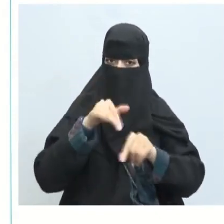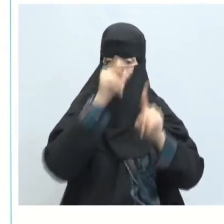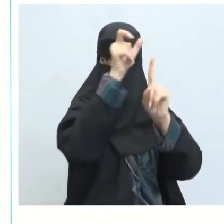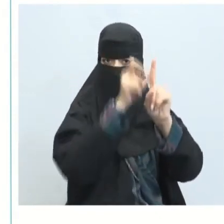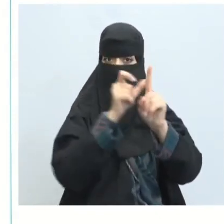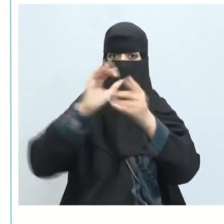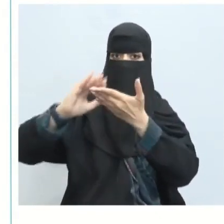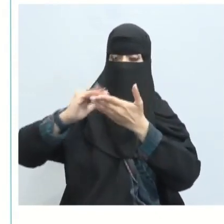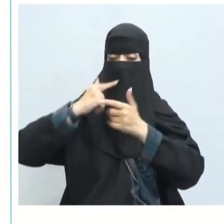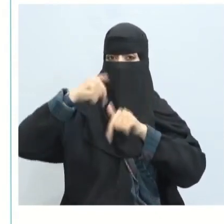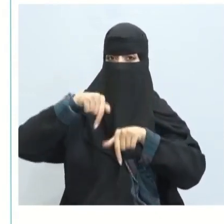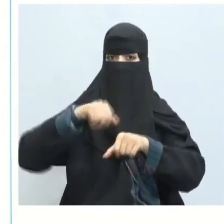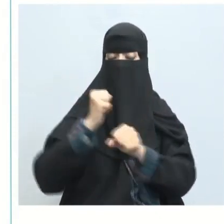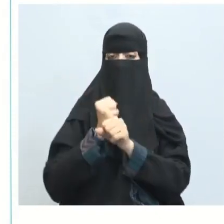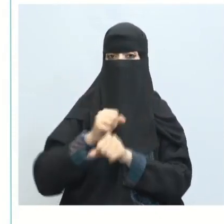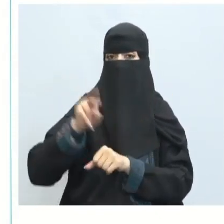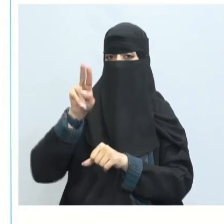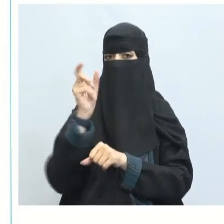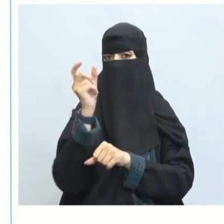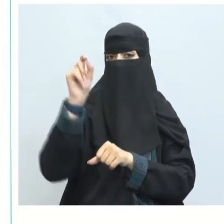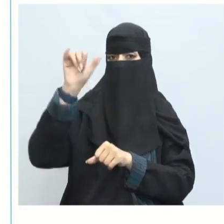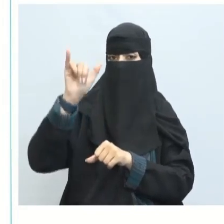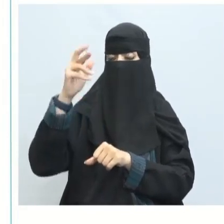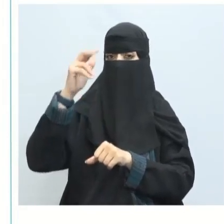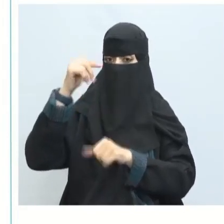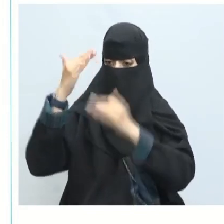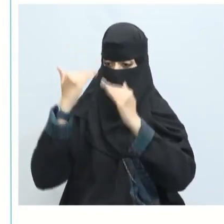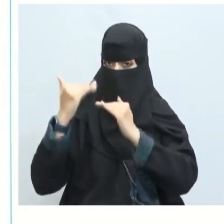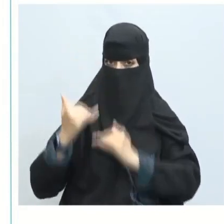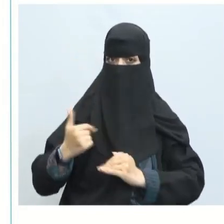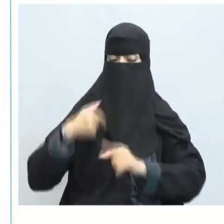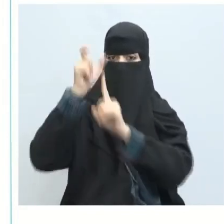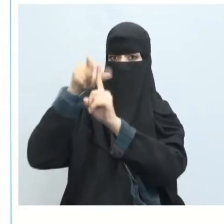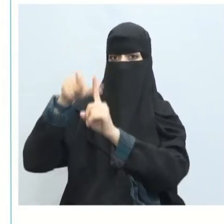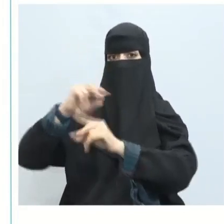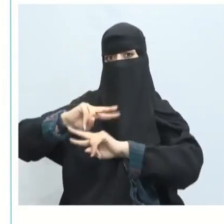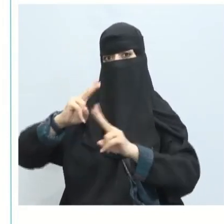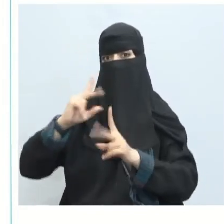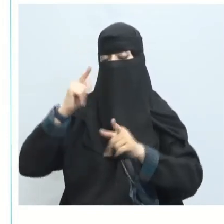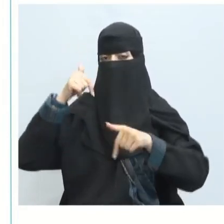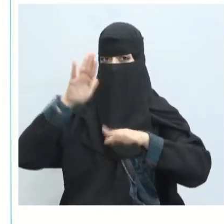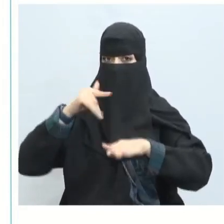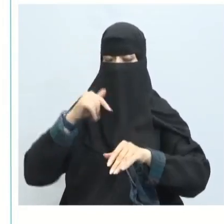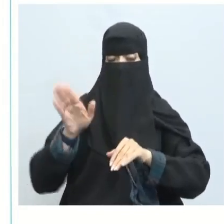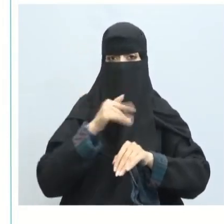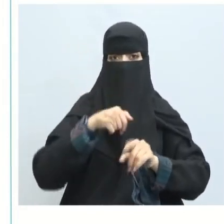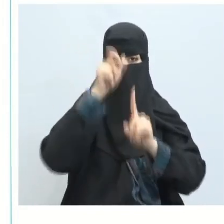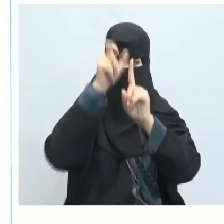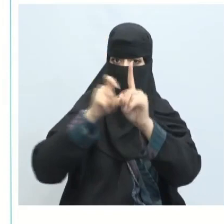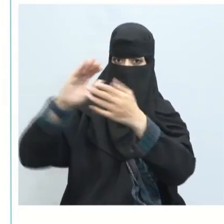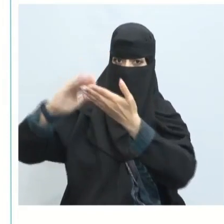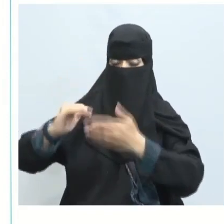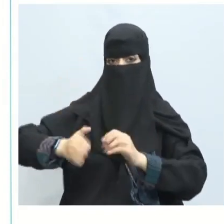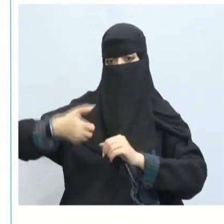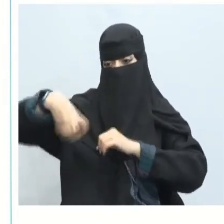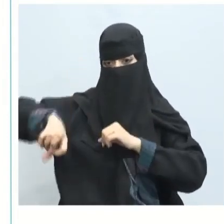تنفيذي هذا السكرتير يعمل تحت عده اشخاص او موظفين قد يكون السكرتير الف ايضا فئه